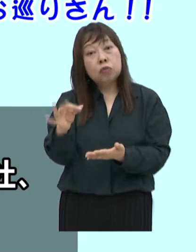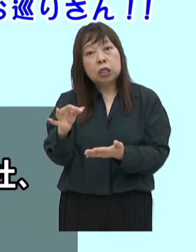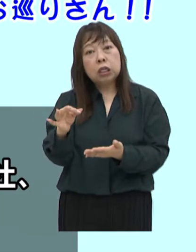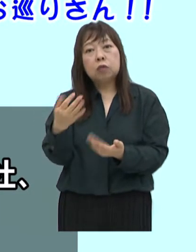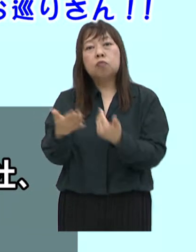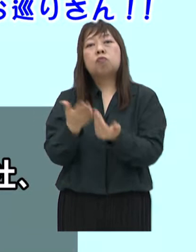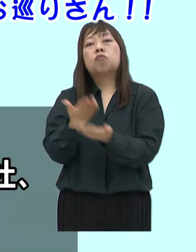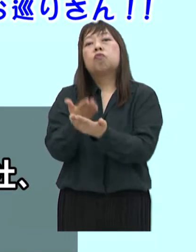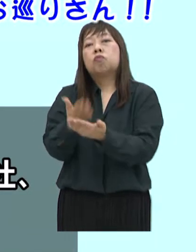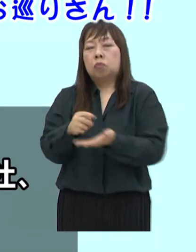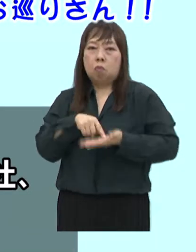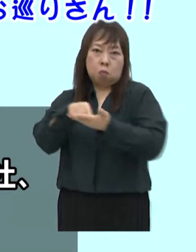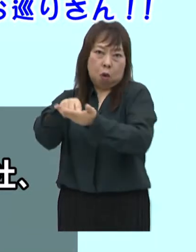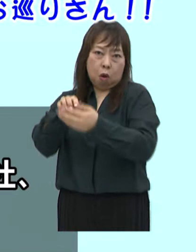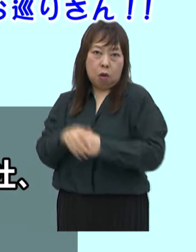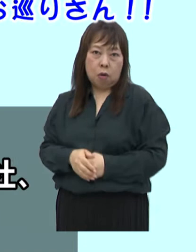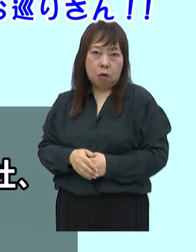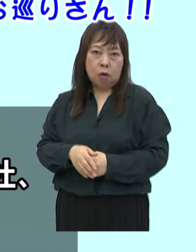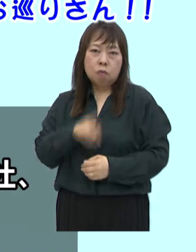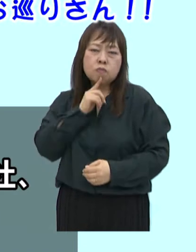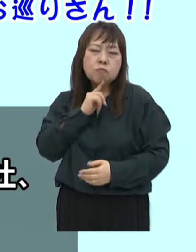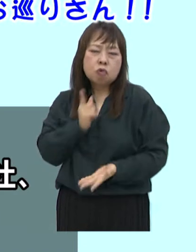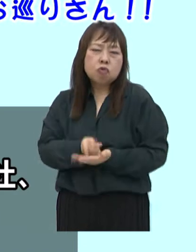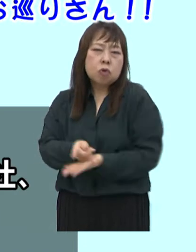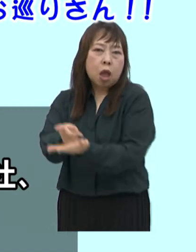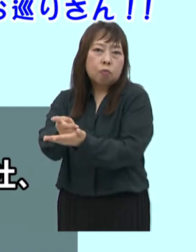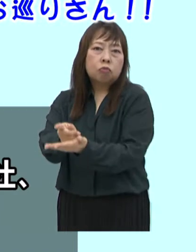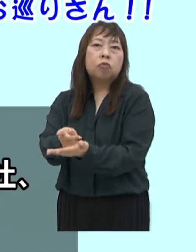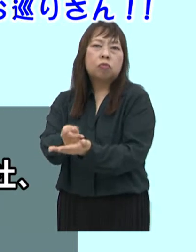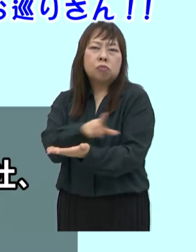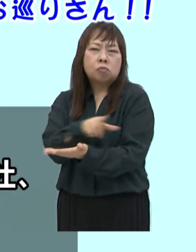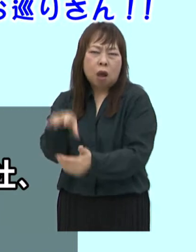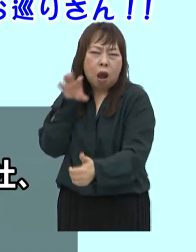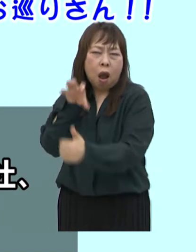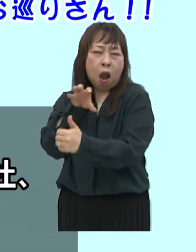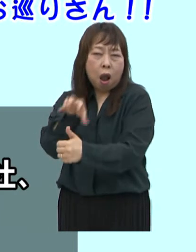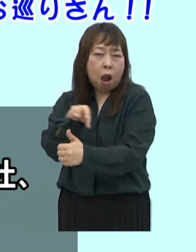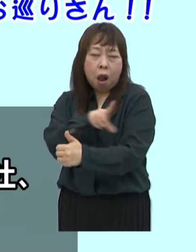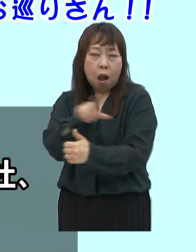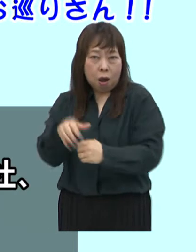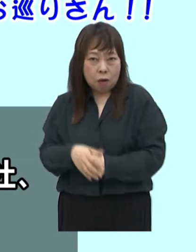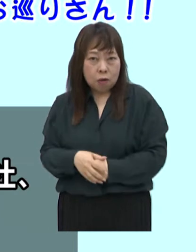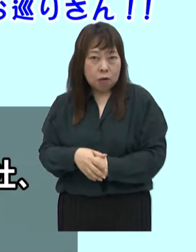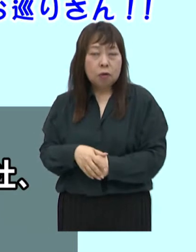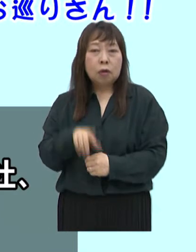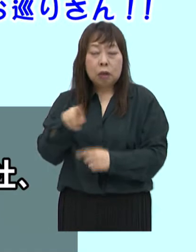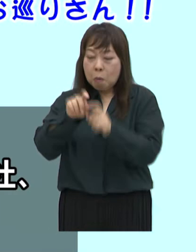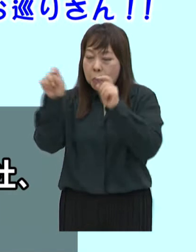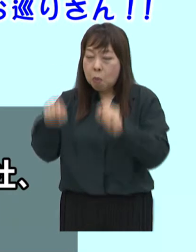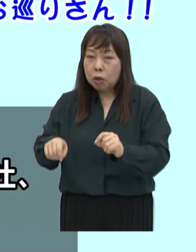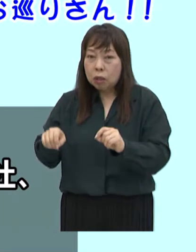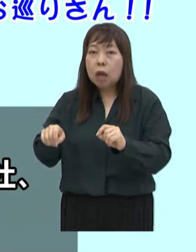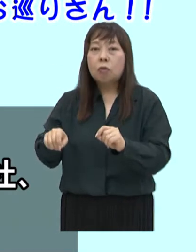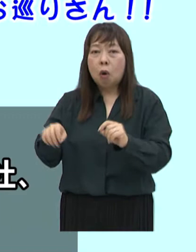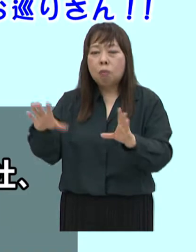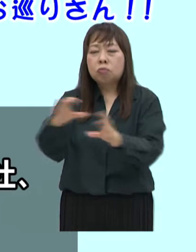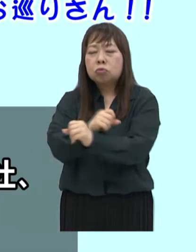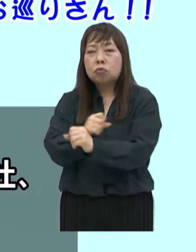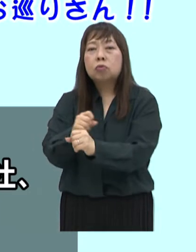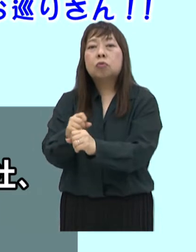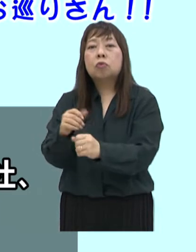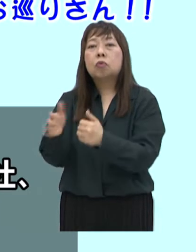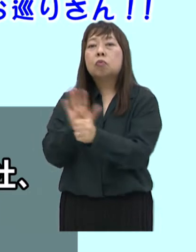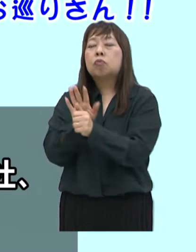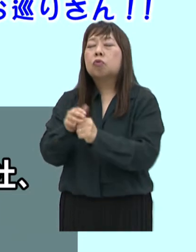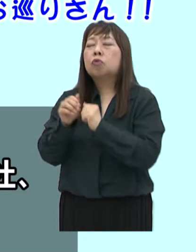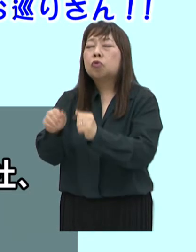求、クレームや言われなき誹謗中傷、スキャンダルのもみ消し等を名目とした不当要